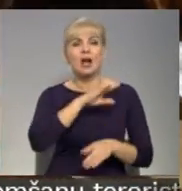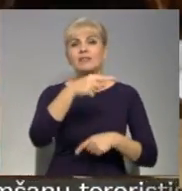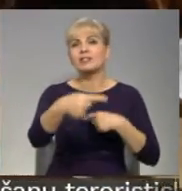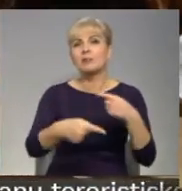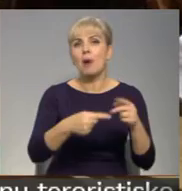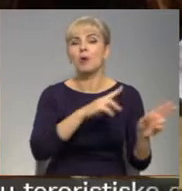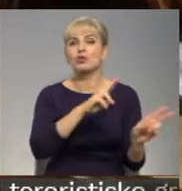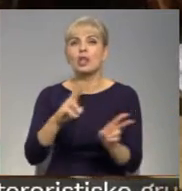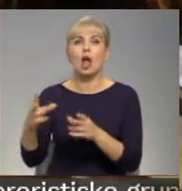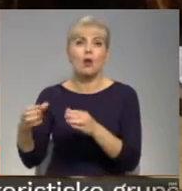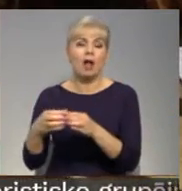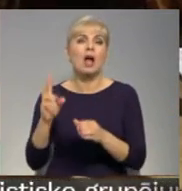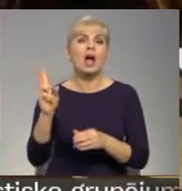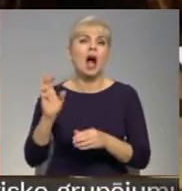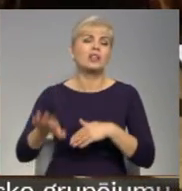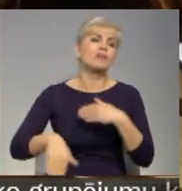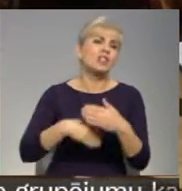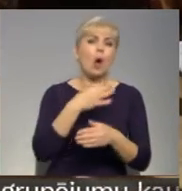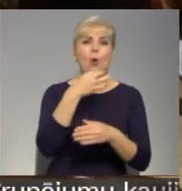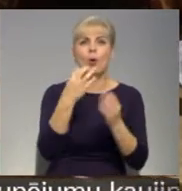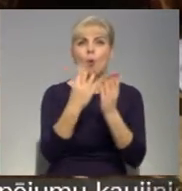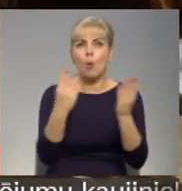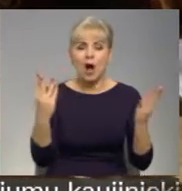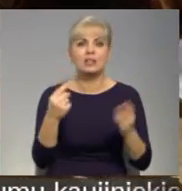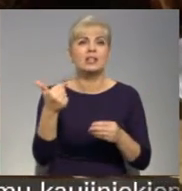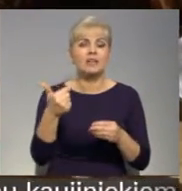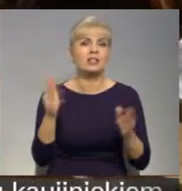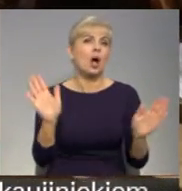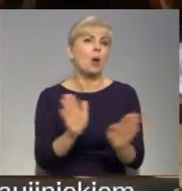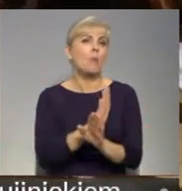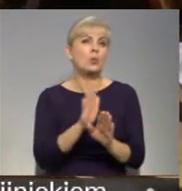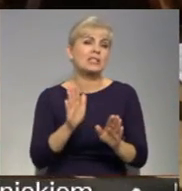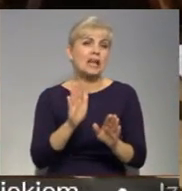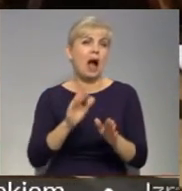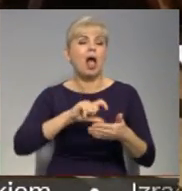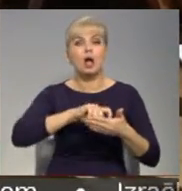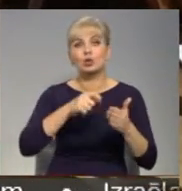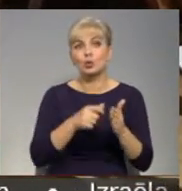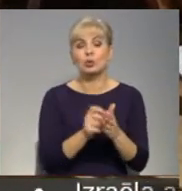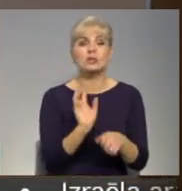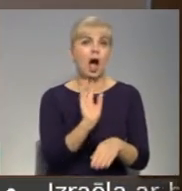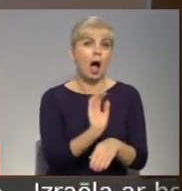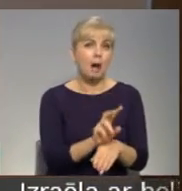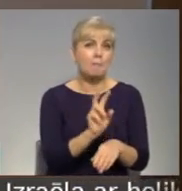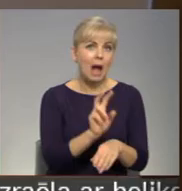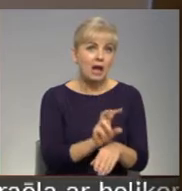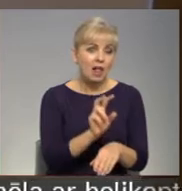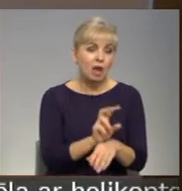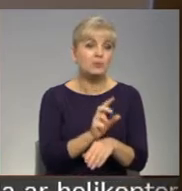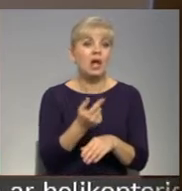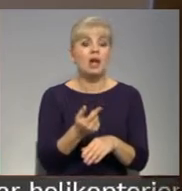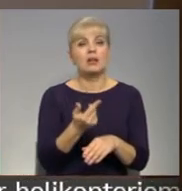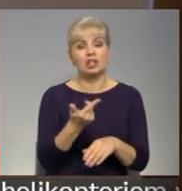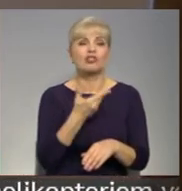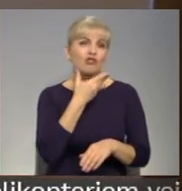kolektīvi Kandavas deju skola, jauktais kurs un divas muzikālās studijas. Nu, tās apmeklējums varbūt ir švakrāks tagad,